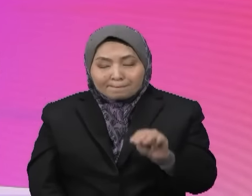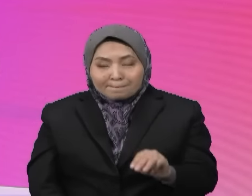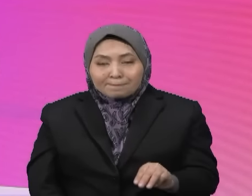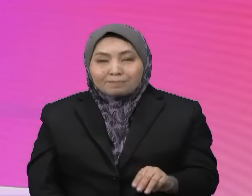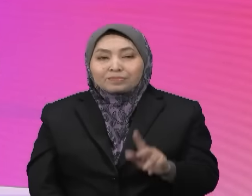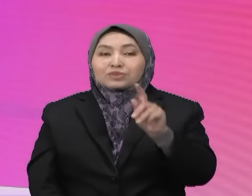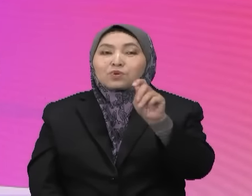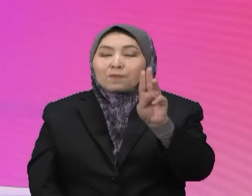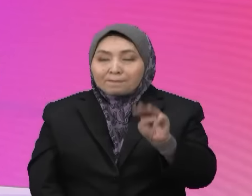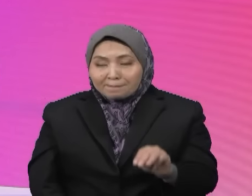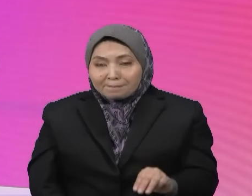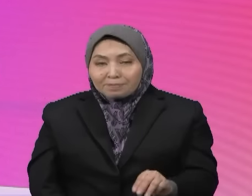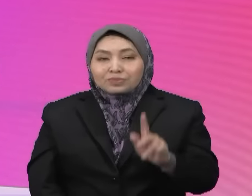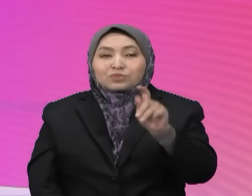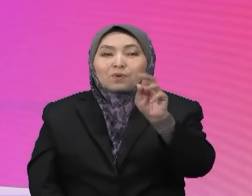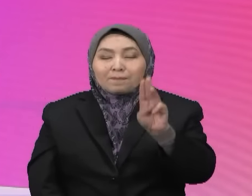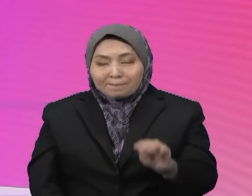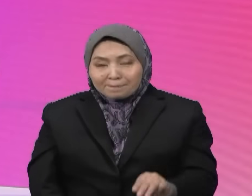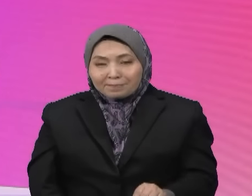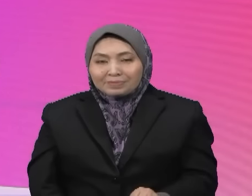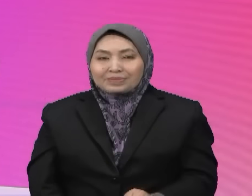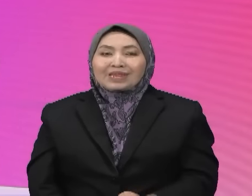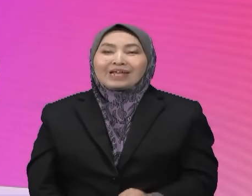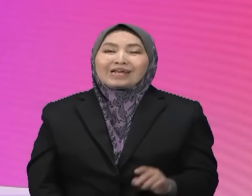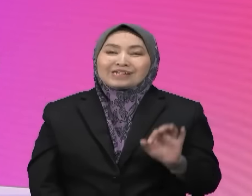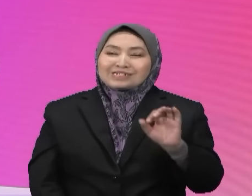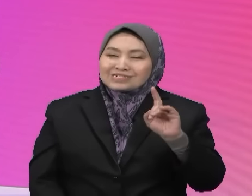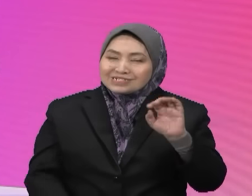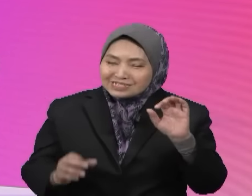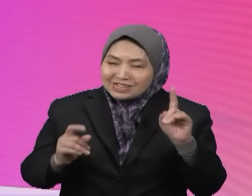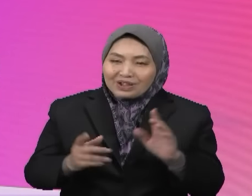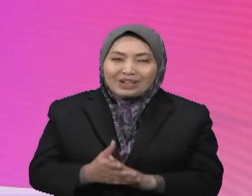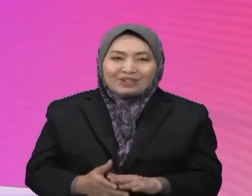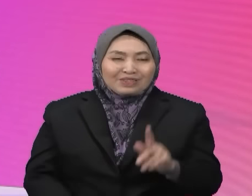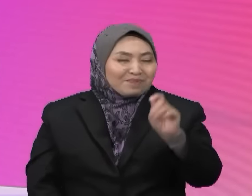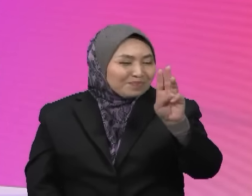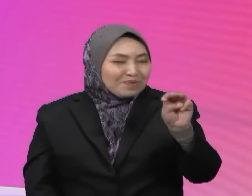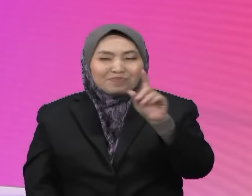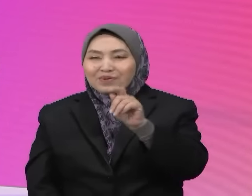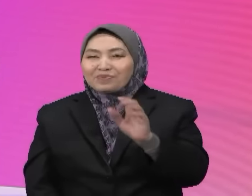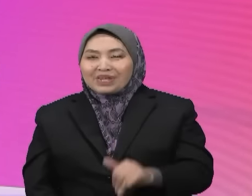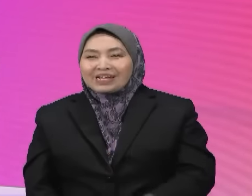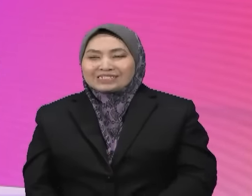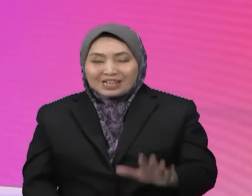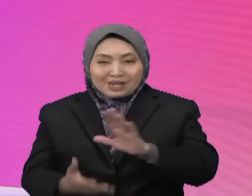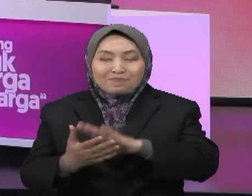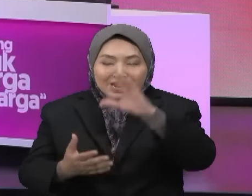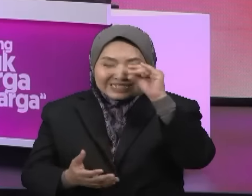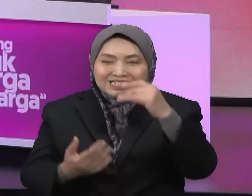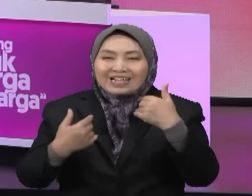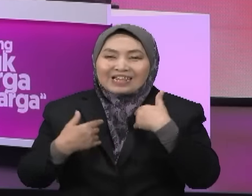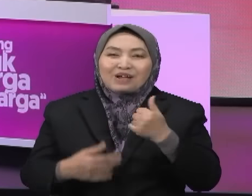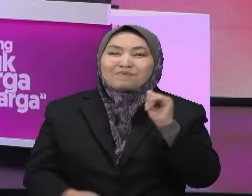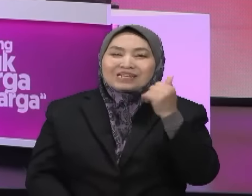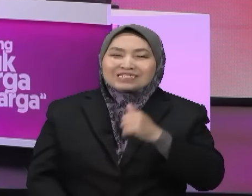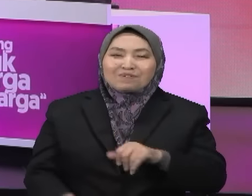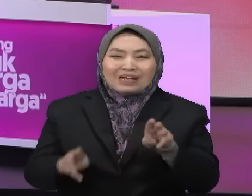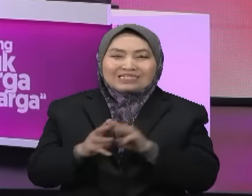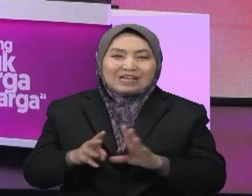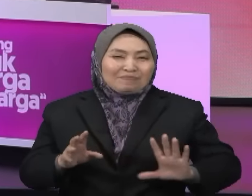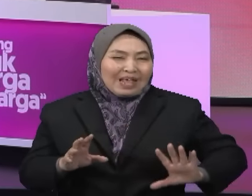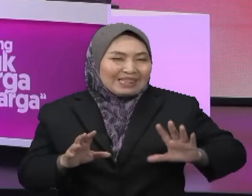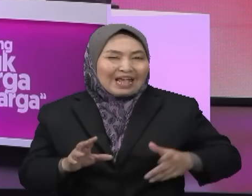Tum. Tum. Tum. Ai, paletum, paletum, tum tum tum. Tum. dengan belajar tu sebab ada makcik tu dia kata macam ini ustaz pula